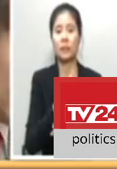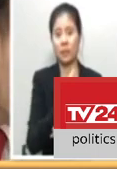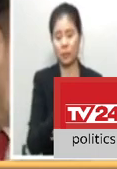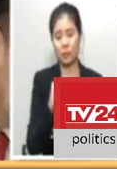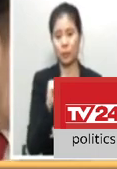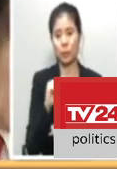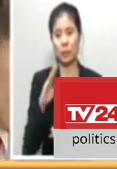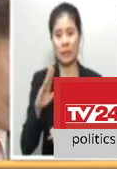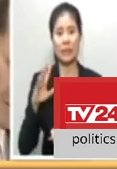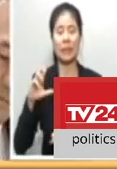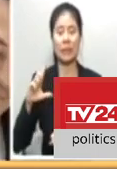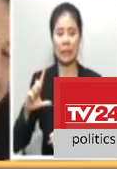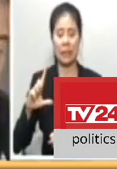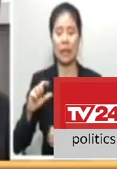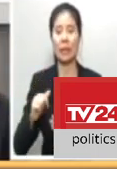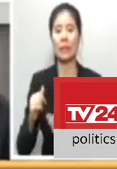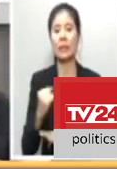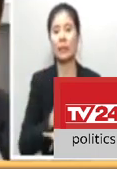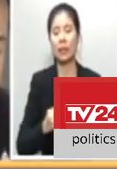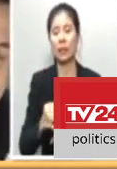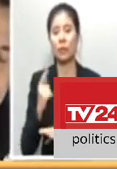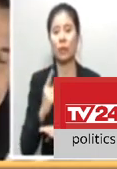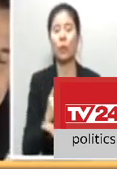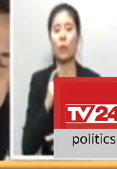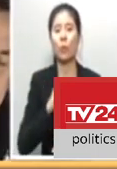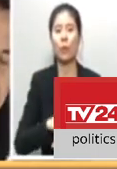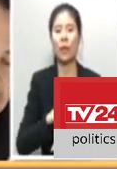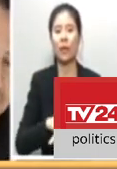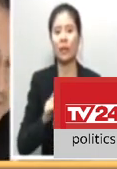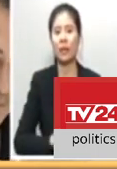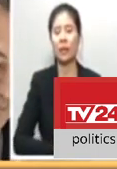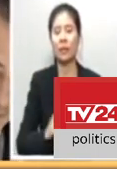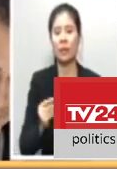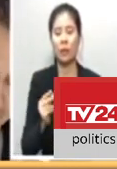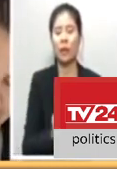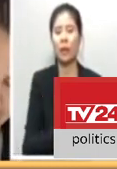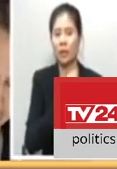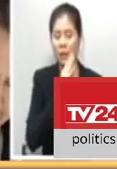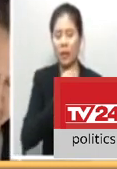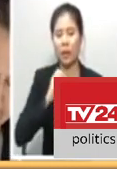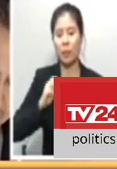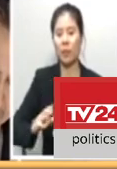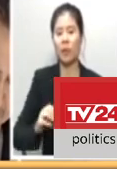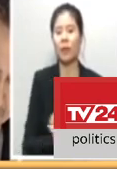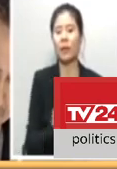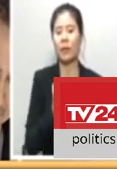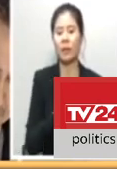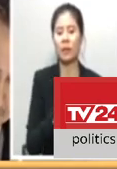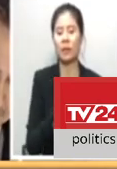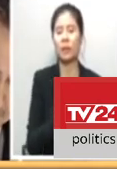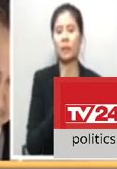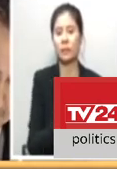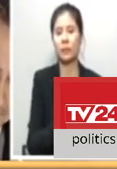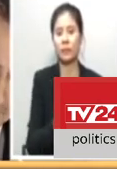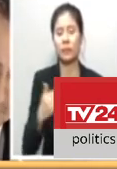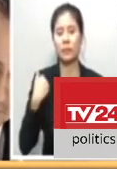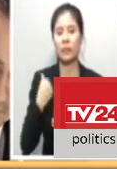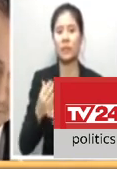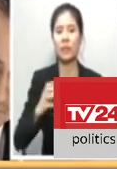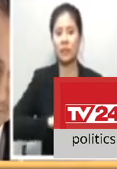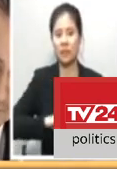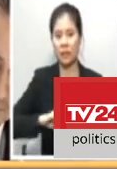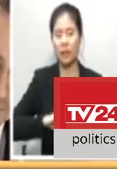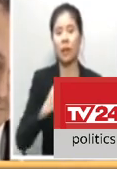ไร่เนี่ยท่านครับต้องใช้เวลาอีกเท่าไหร่ถ้าปล่อยให้เป็นตามยถากรรมถ้าท่านจัดงบประม